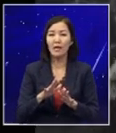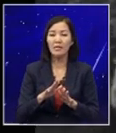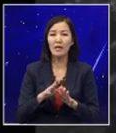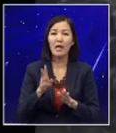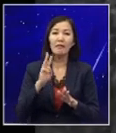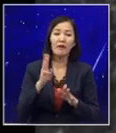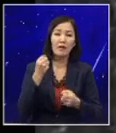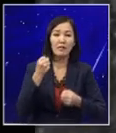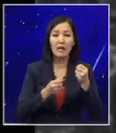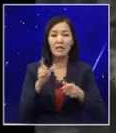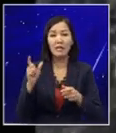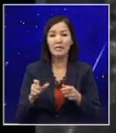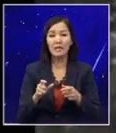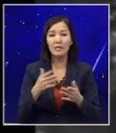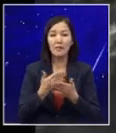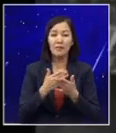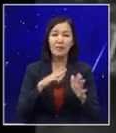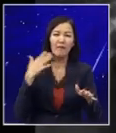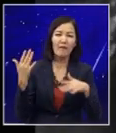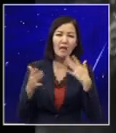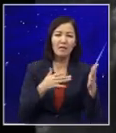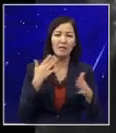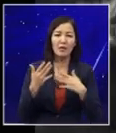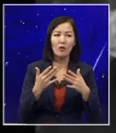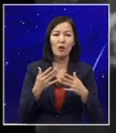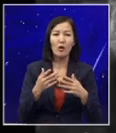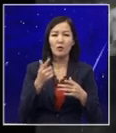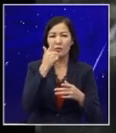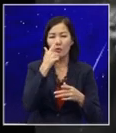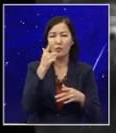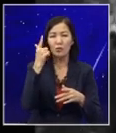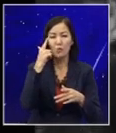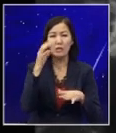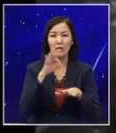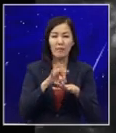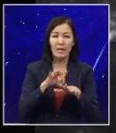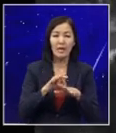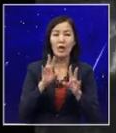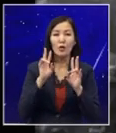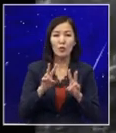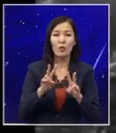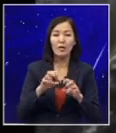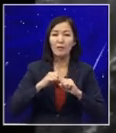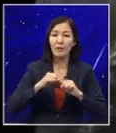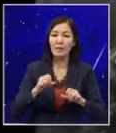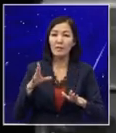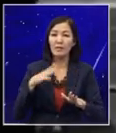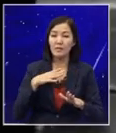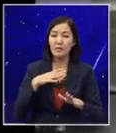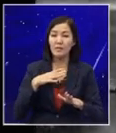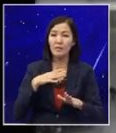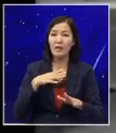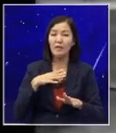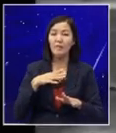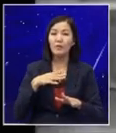время пахоты, если поднимался ветер, землей забивались рот, нос, глаза. Фар у трактора не было. Сзади стоял помощник, который фонарем освещал